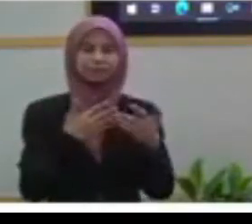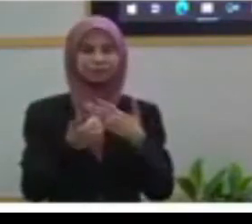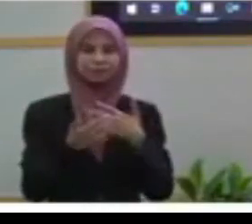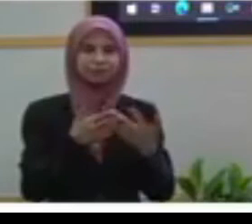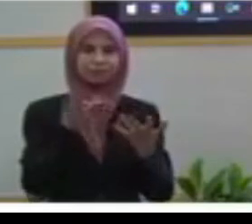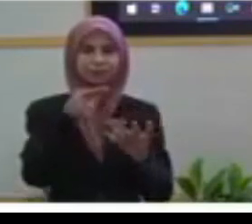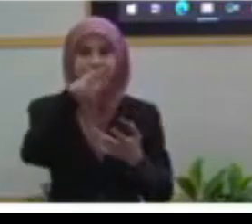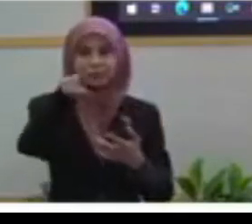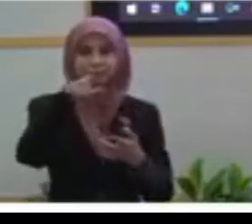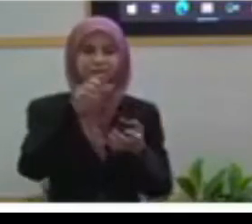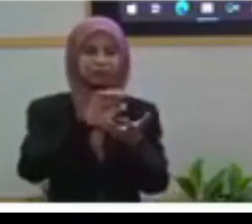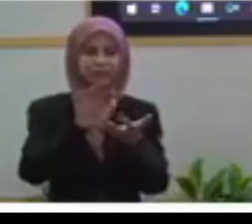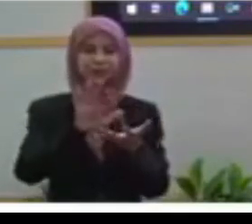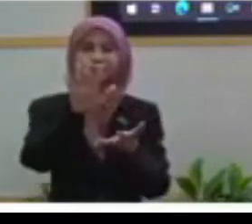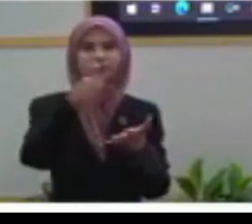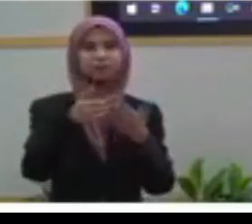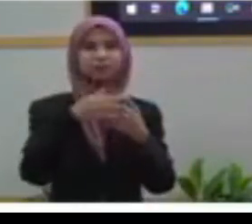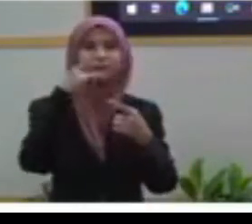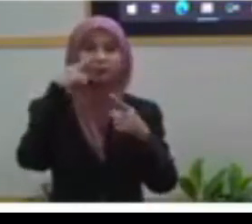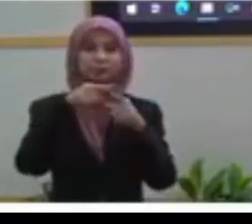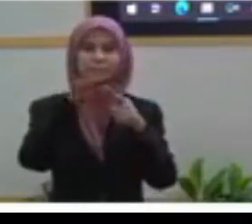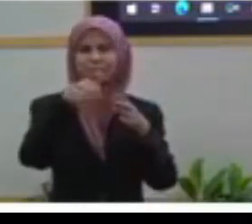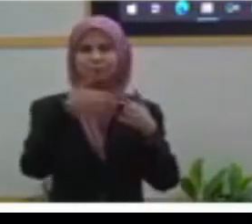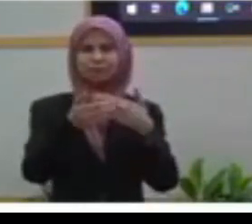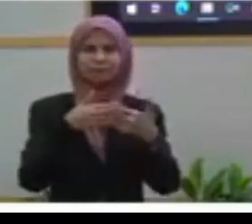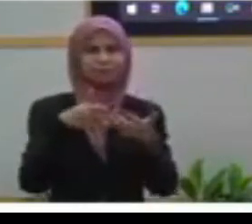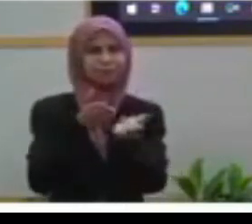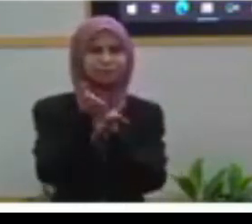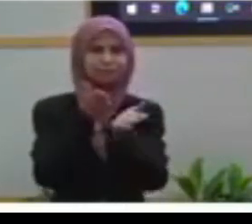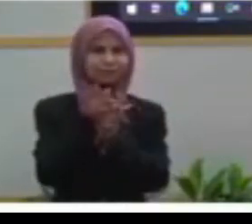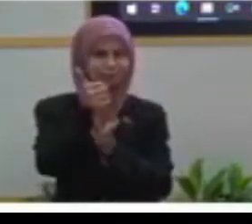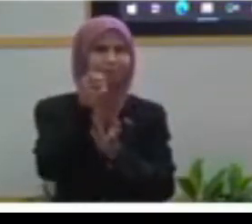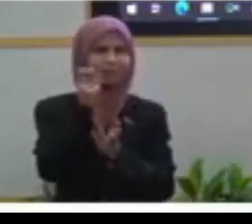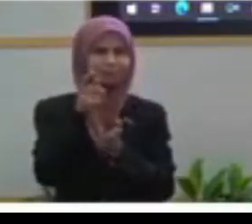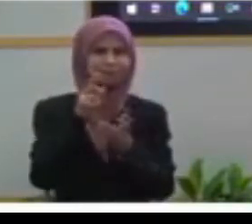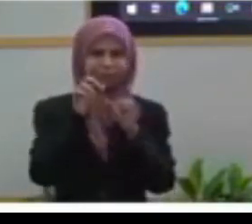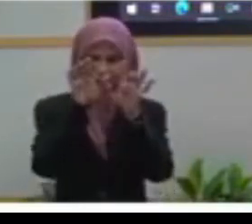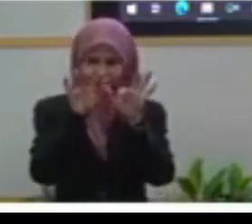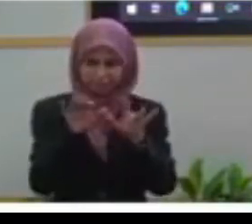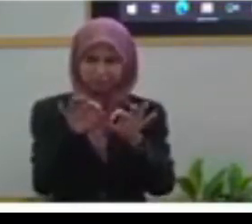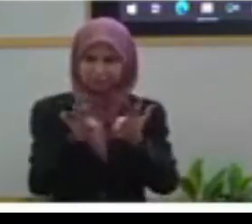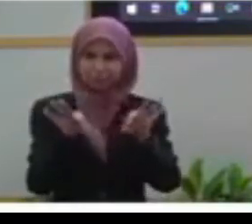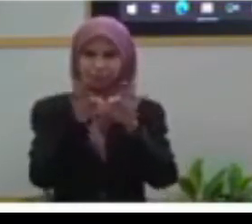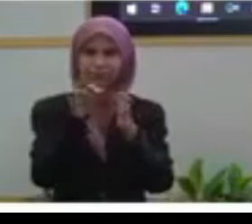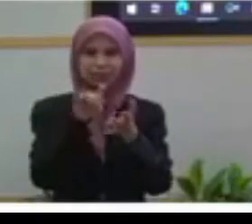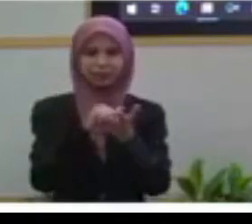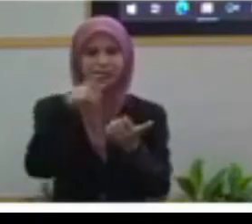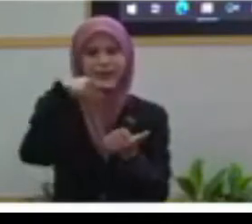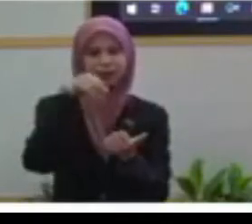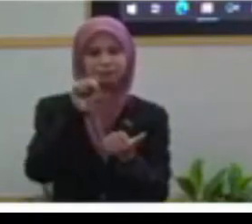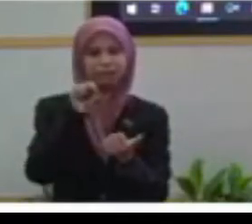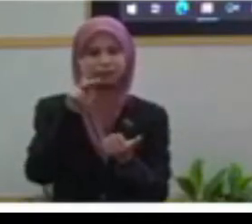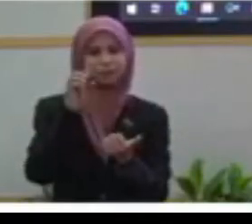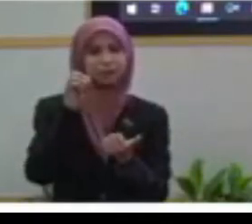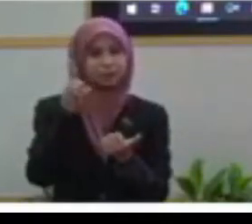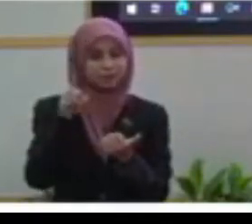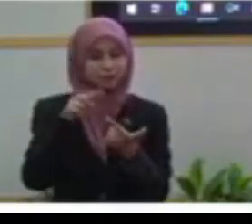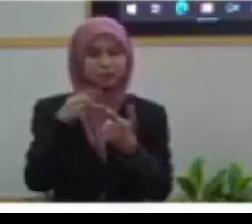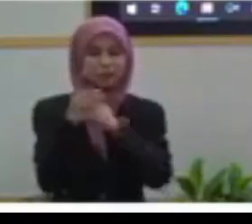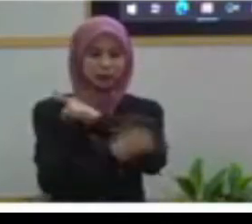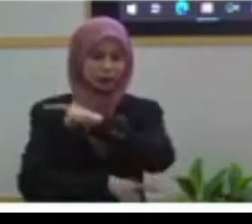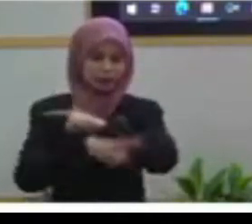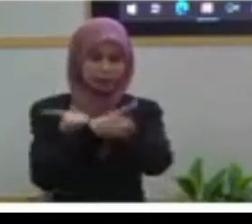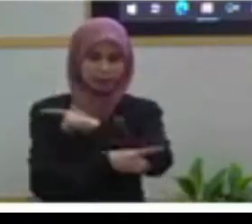isi tak apa. Silap tak apa, kita akan betulkan. Asalkan isi. Postcode, daerah, negeri dan